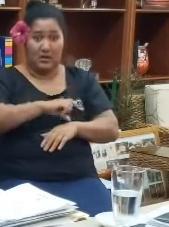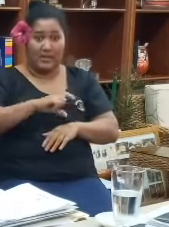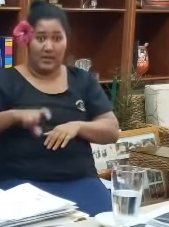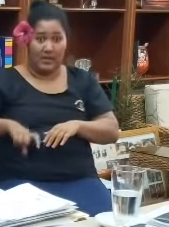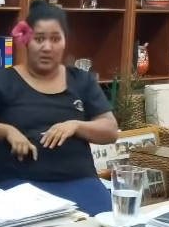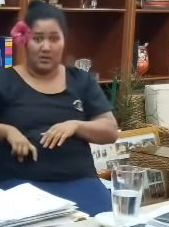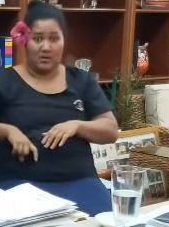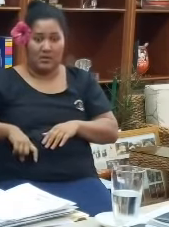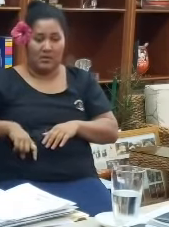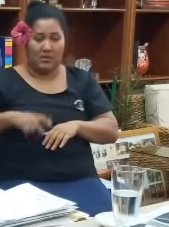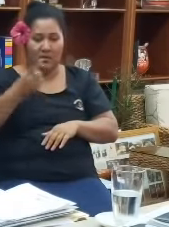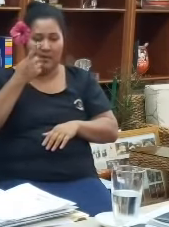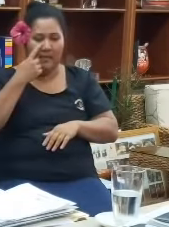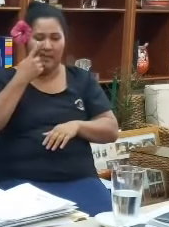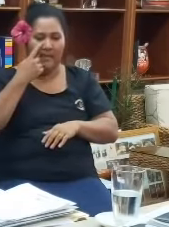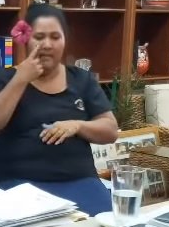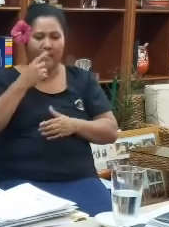ya